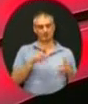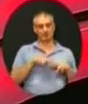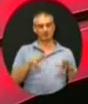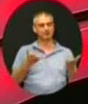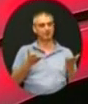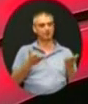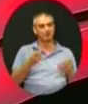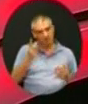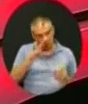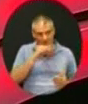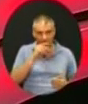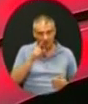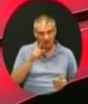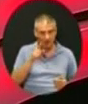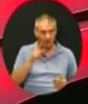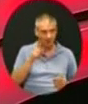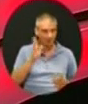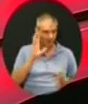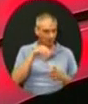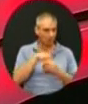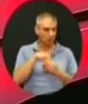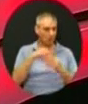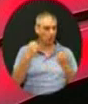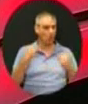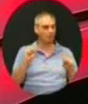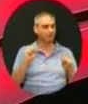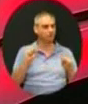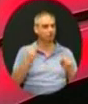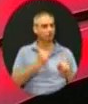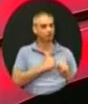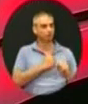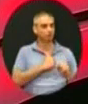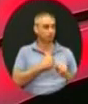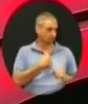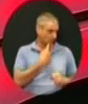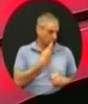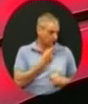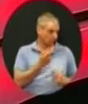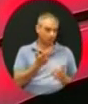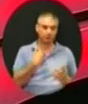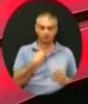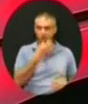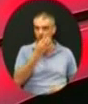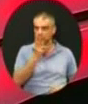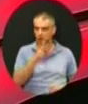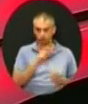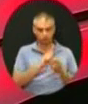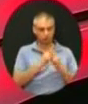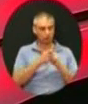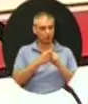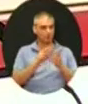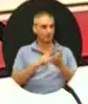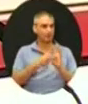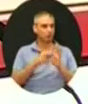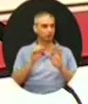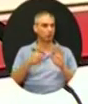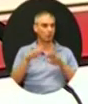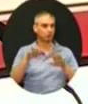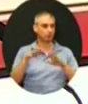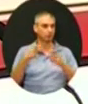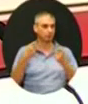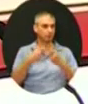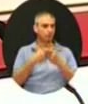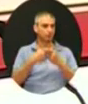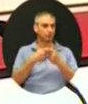המצב והוא דיבר הוא דיבר בין השאר על חופש הפולחן באר הבית אז אני רוצה לשאול אותך אם יש שינוי במדיניותו של ראש הממשלה